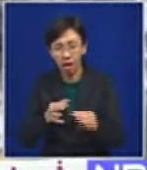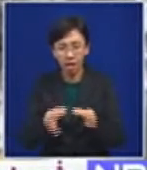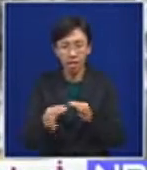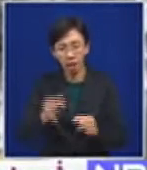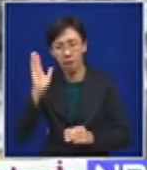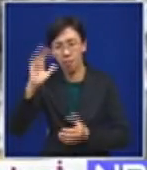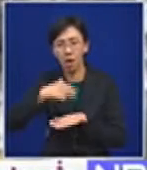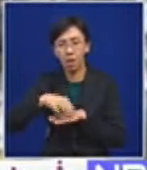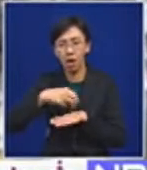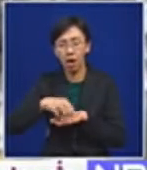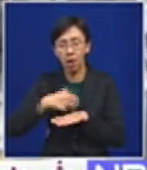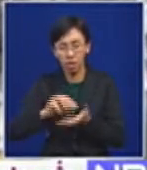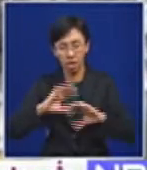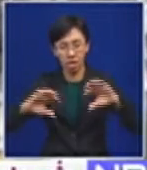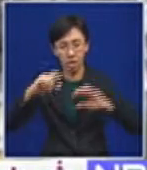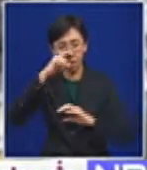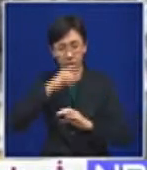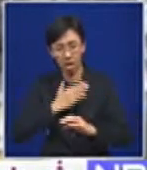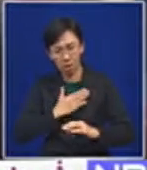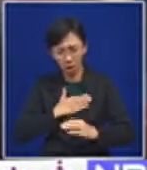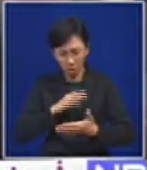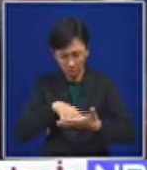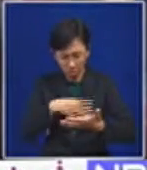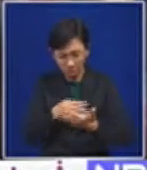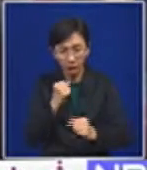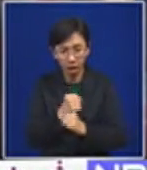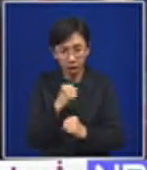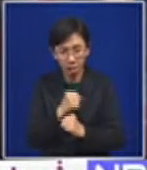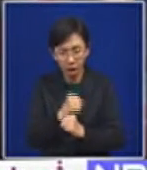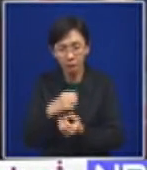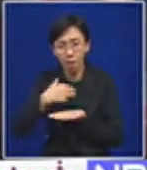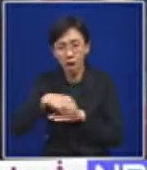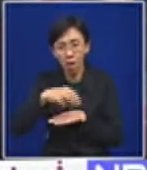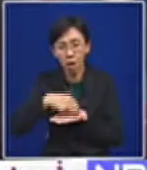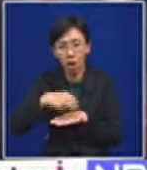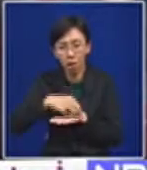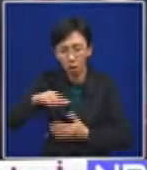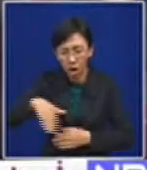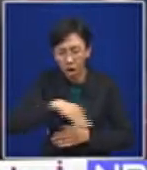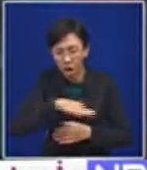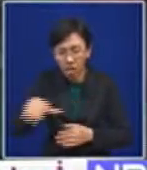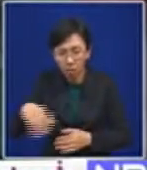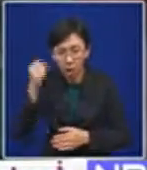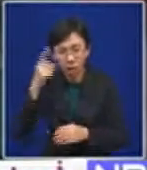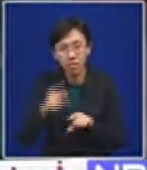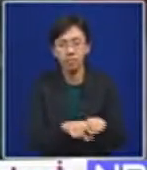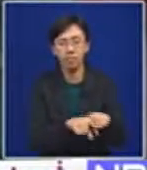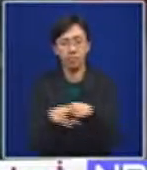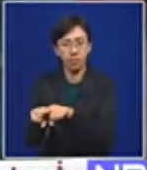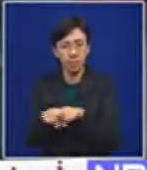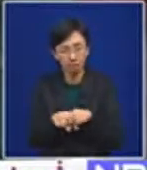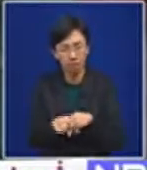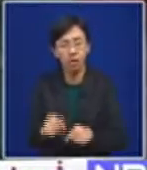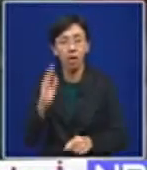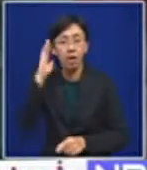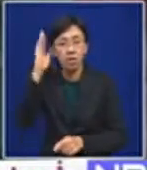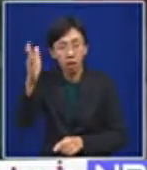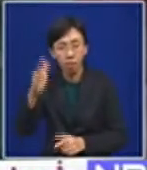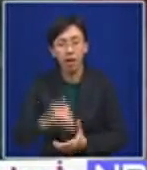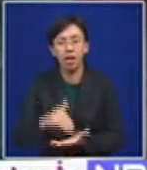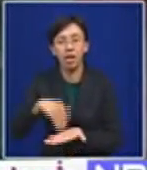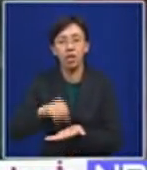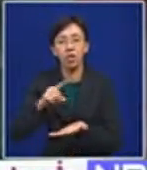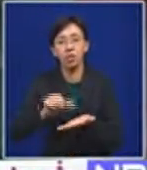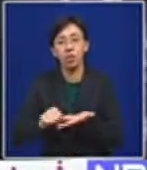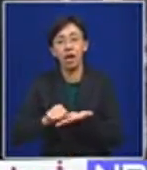องเกี่ยวกับรัฐบาลไทยในการดำเนินงานเพื่อให้ทุกฝ่ายได้ข้อมูลจากแหล่งเดียวหลังจากนี้จะให้ทางสปมพ.จะ